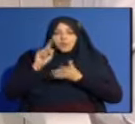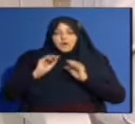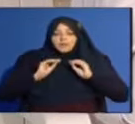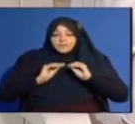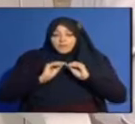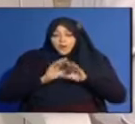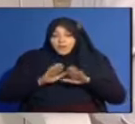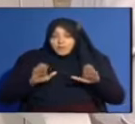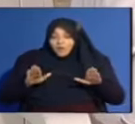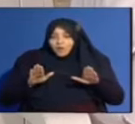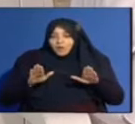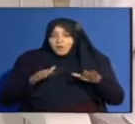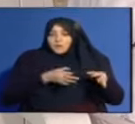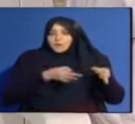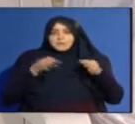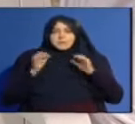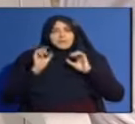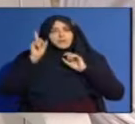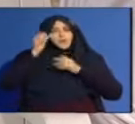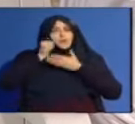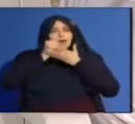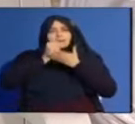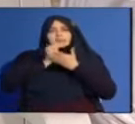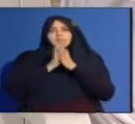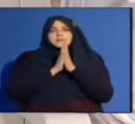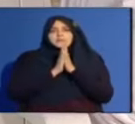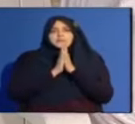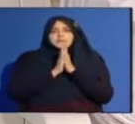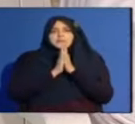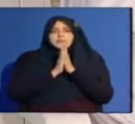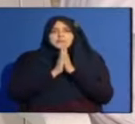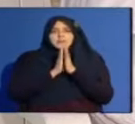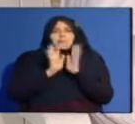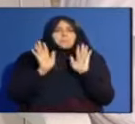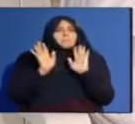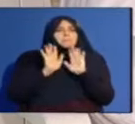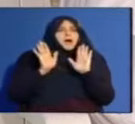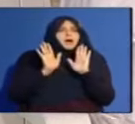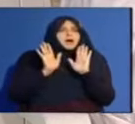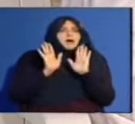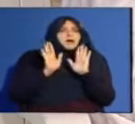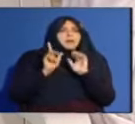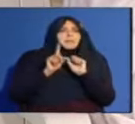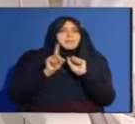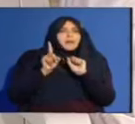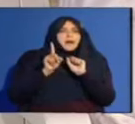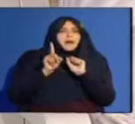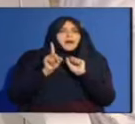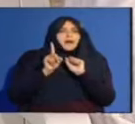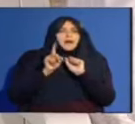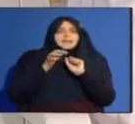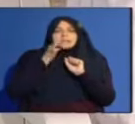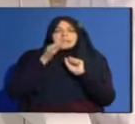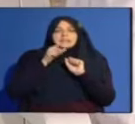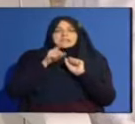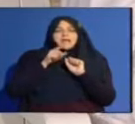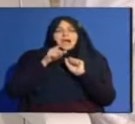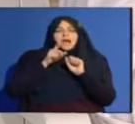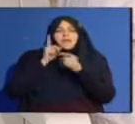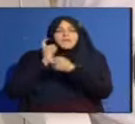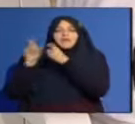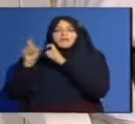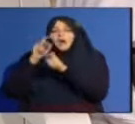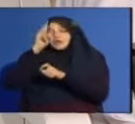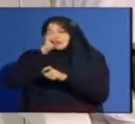السوية المستقيمة لأولادهم ربي يعينهم. سي كا بار كا، يعني ما نقدروش نعطيو ان جوجمون جلوبال، حكم